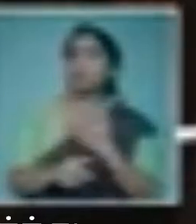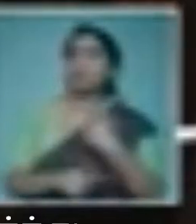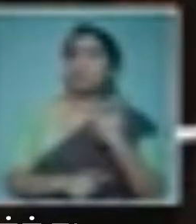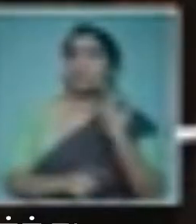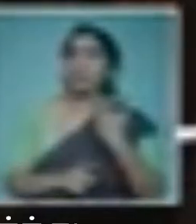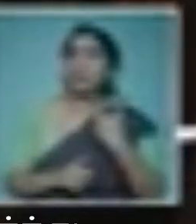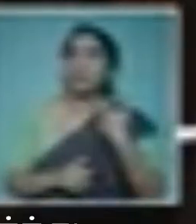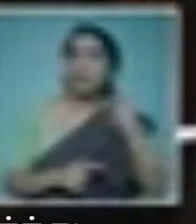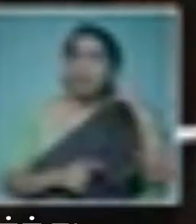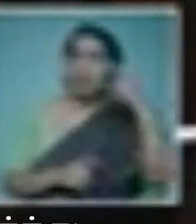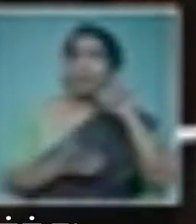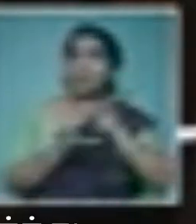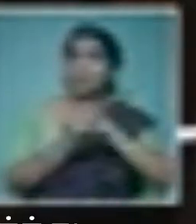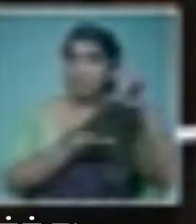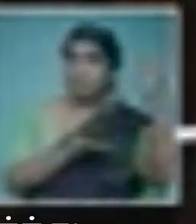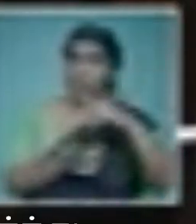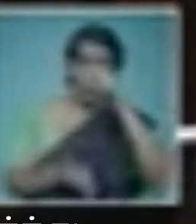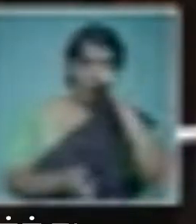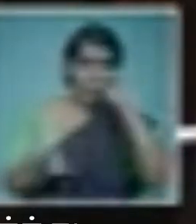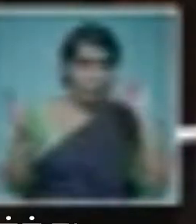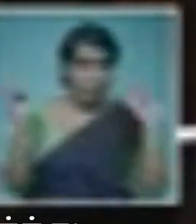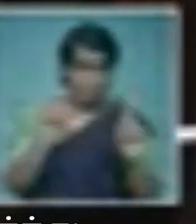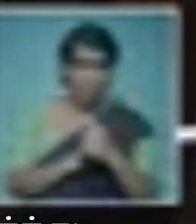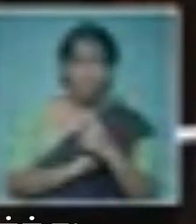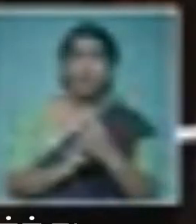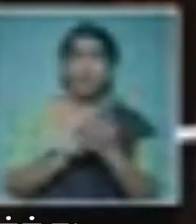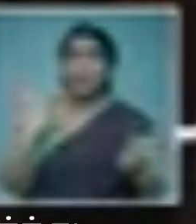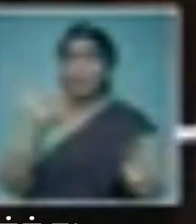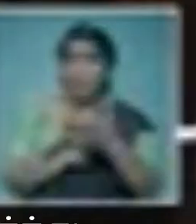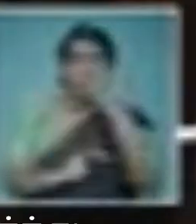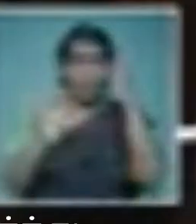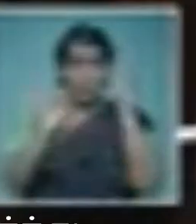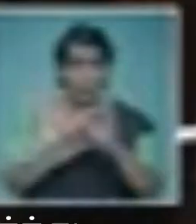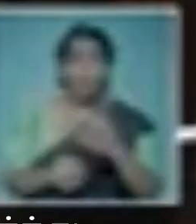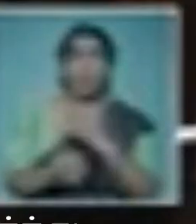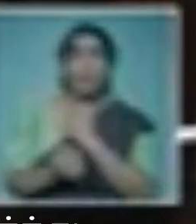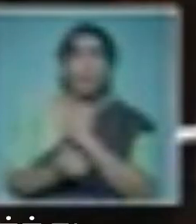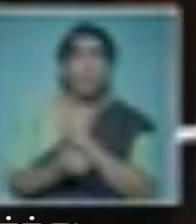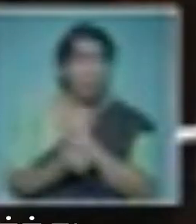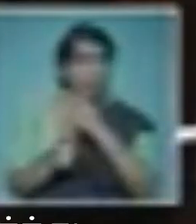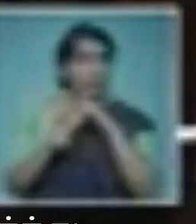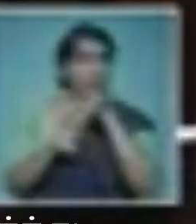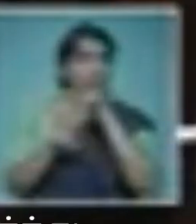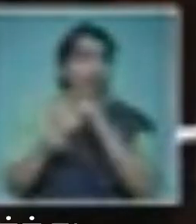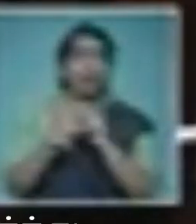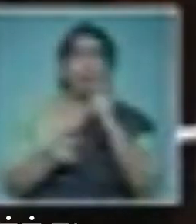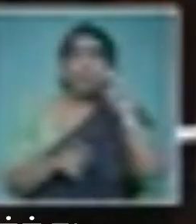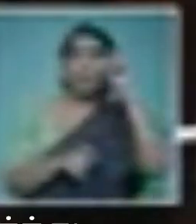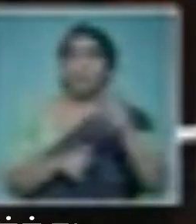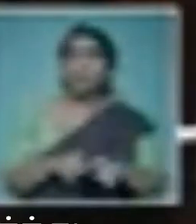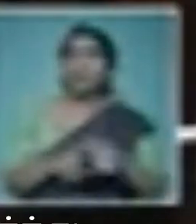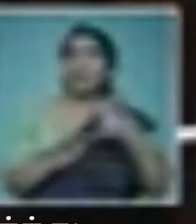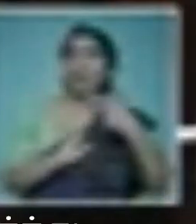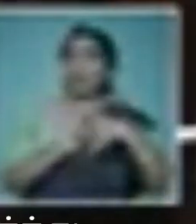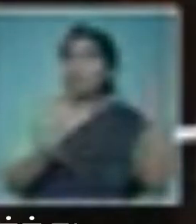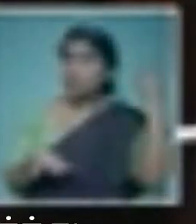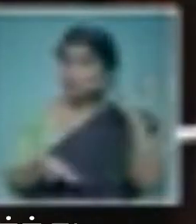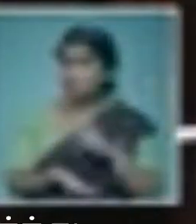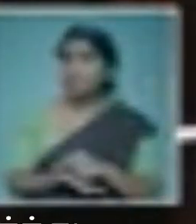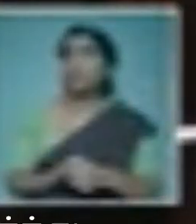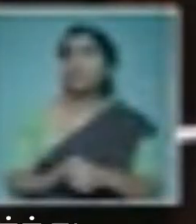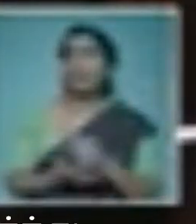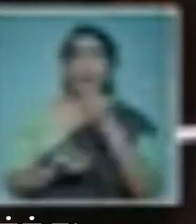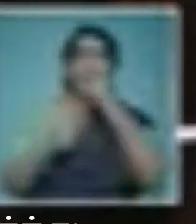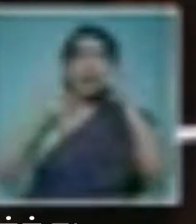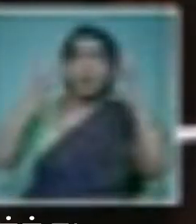දැන් ඉමිග්‍රේෂන් ඩිපාර්ට්මන්ට් එකෙන් පැනලා යනකොට යන්න දුන්නේ නැති ඒ ඉමිග්‍රේෂන් ඩිපාර්ට්මන්ට් එකේම මේ ආර්ථික ඝාතකයා ලංකාව ඇතුළට එනකොට